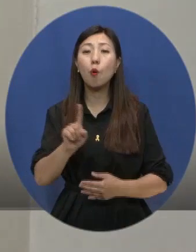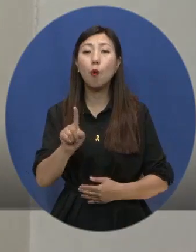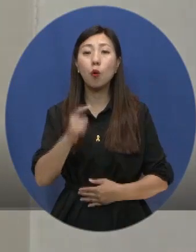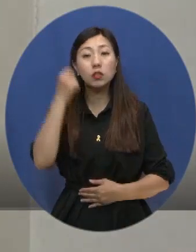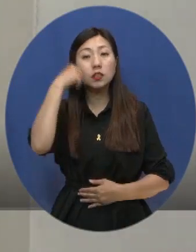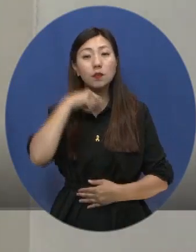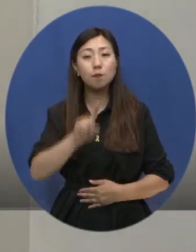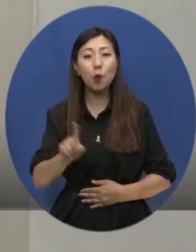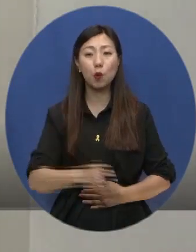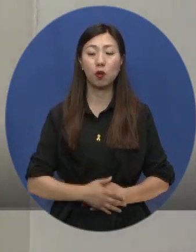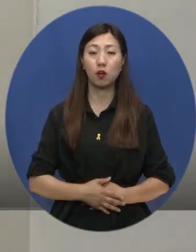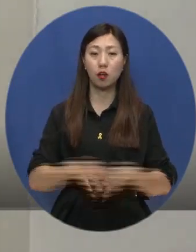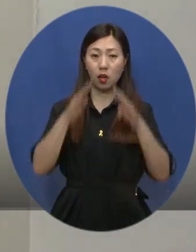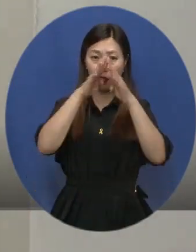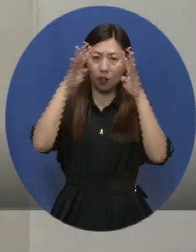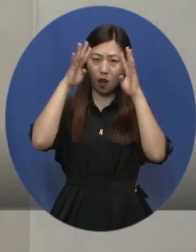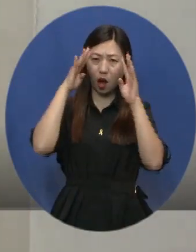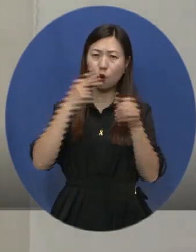어떠셨어요? 교수님이